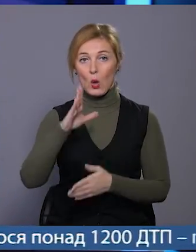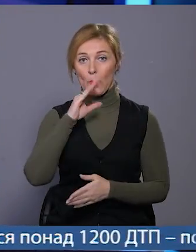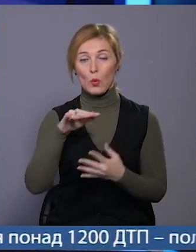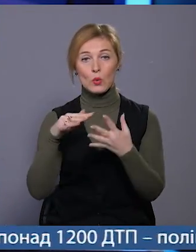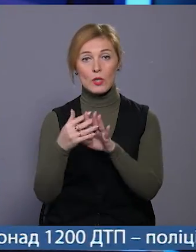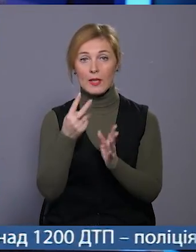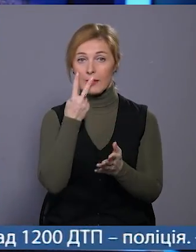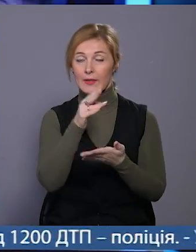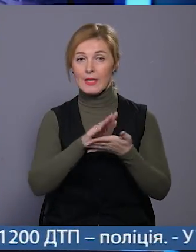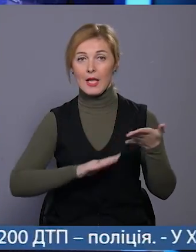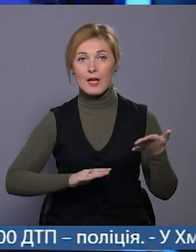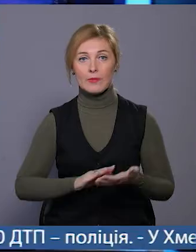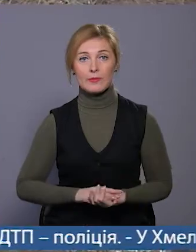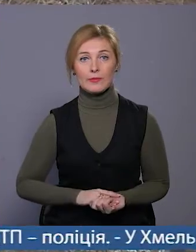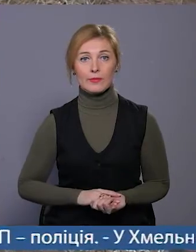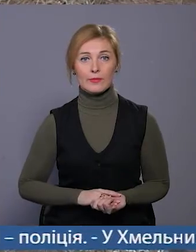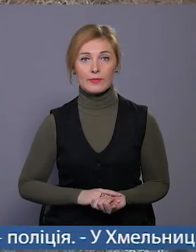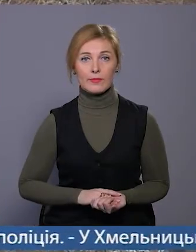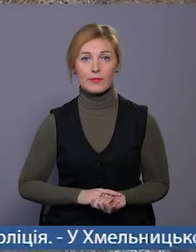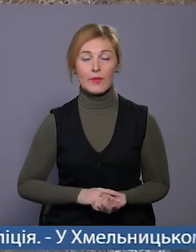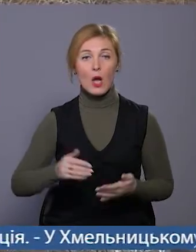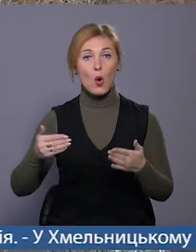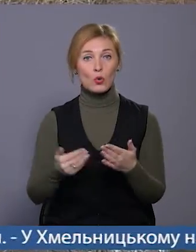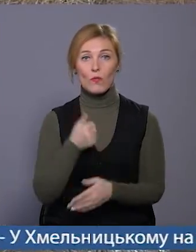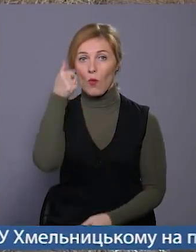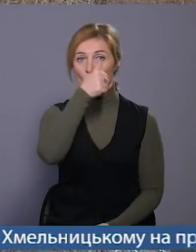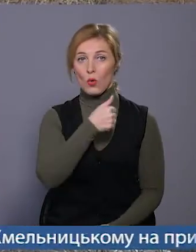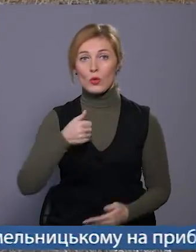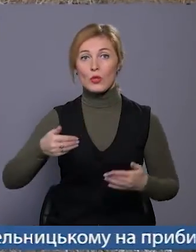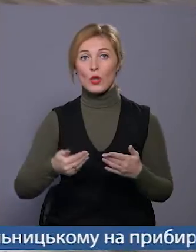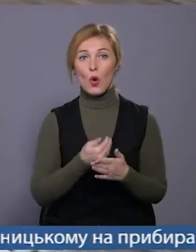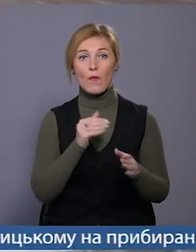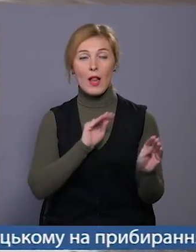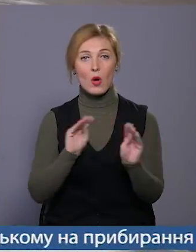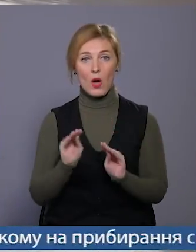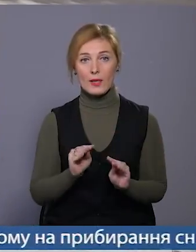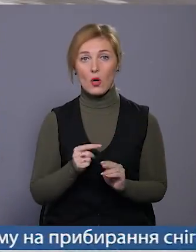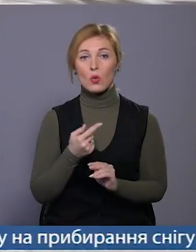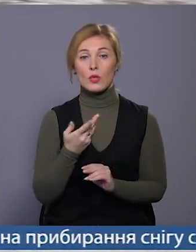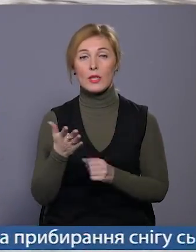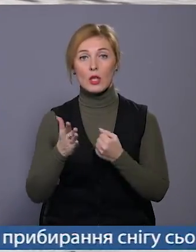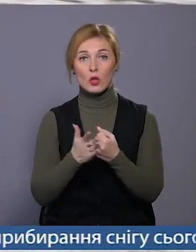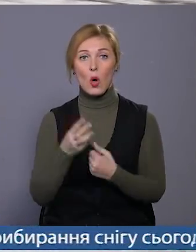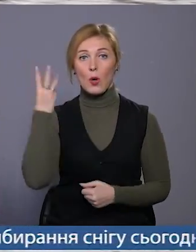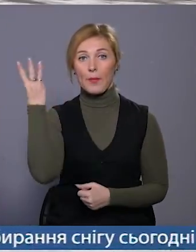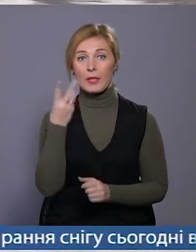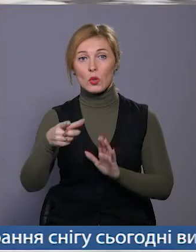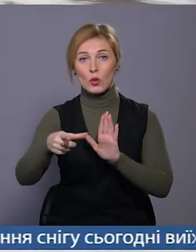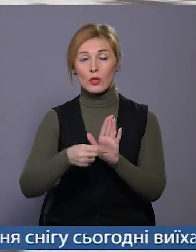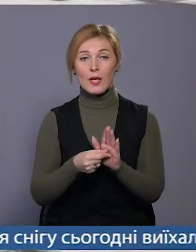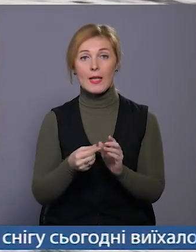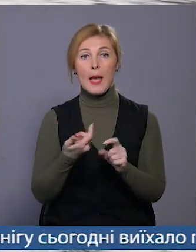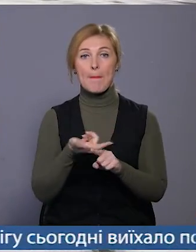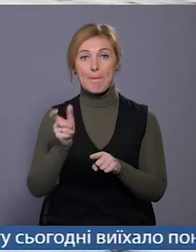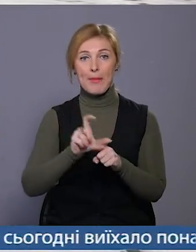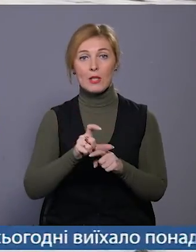– дивіться далі. У новому році – нові локації. Оскільки до Хмельницького доєднались більш ніж два